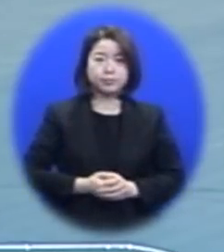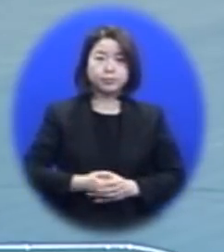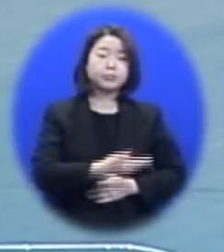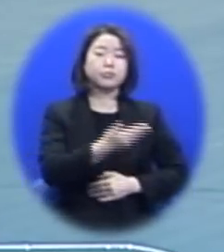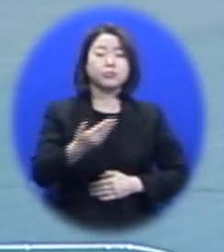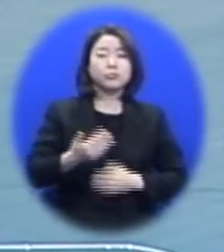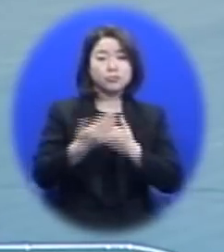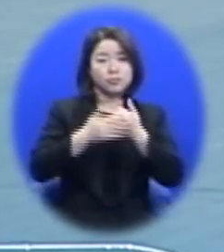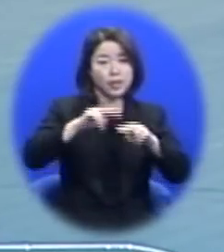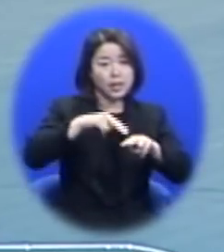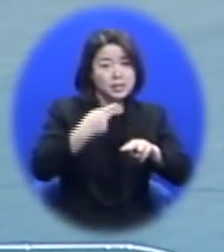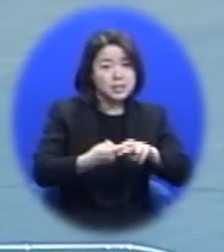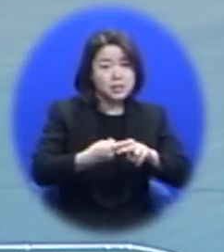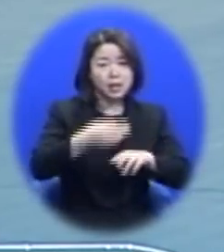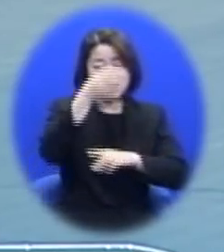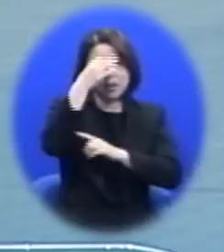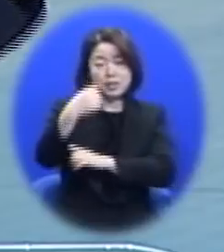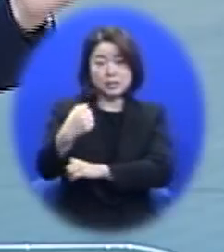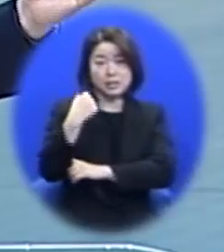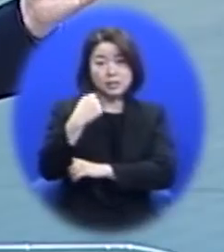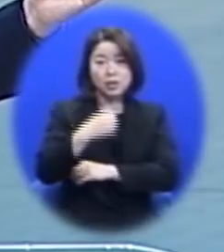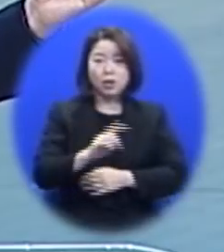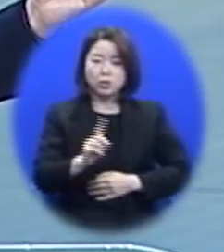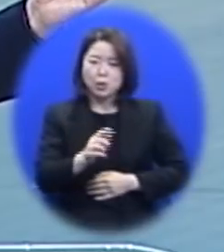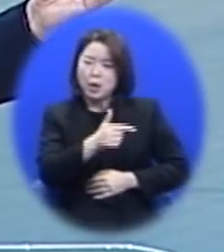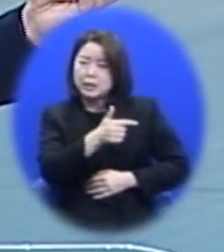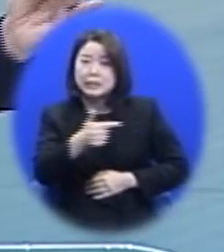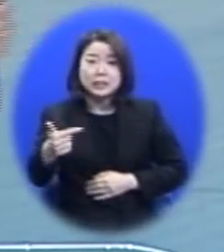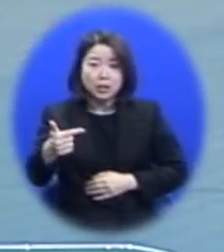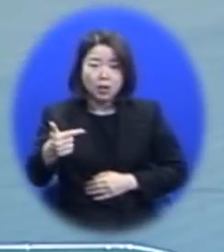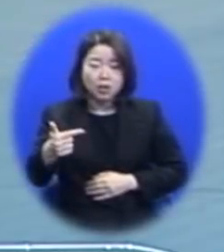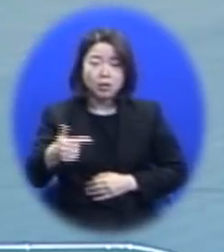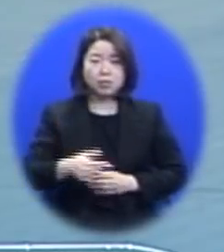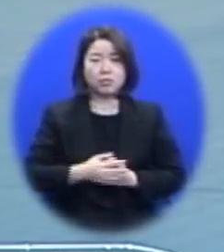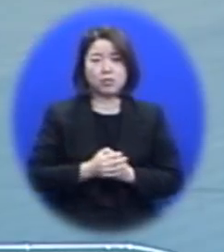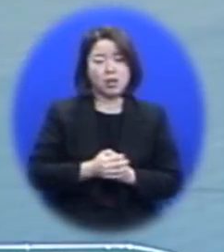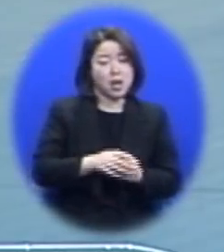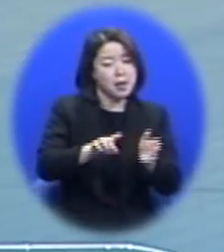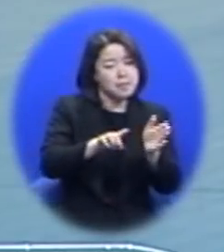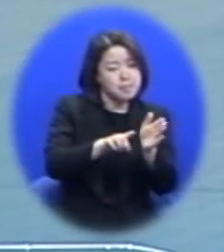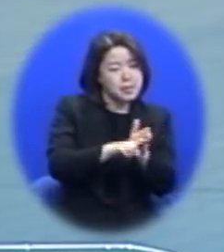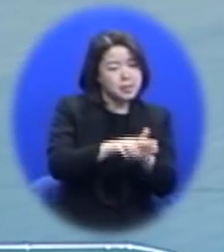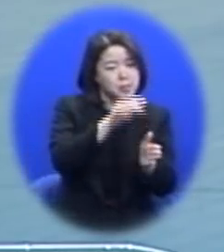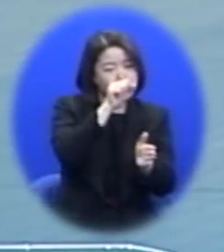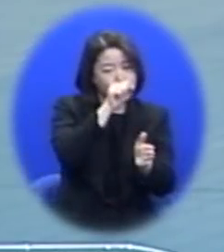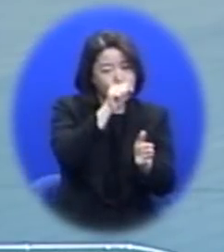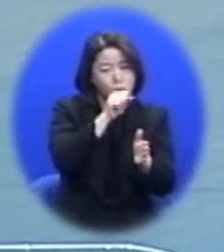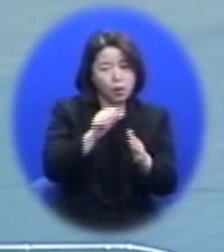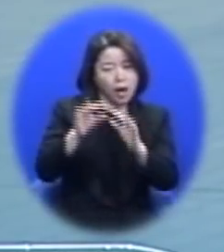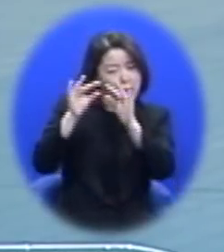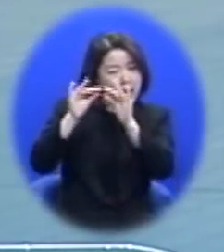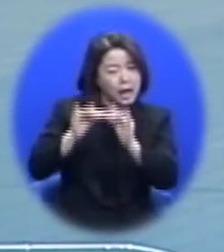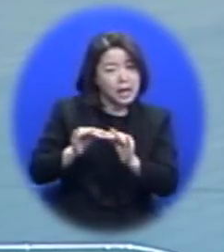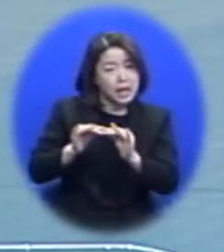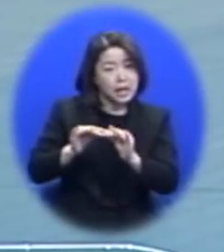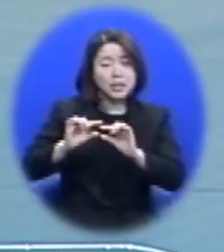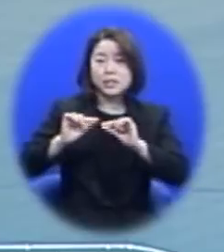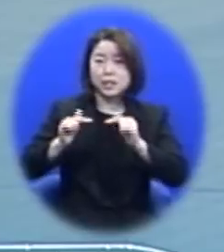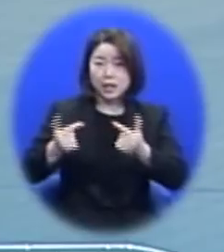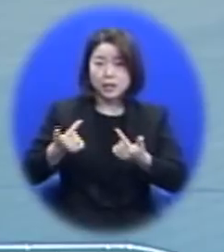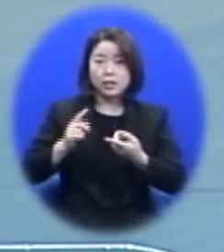여러분, 은사나 능력이나 어떤 규모가 큰 것이 믿음이 좋은 것과 꼭 일치하지 않다는